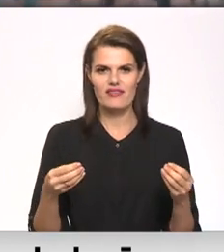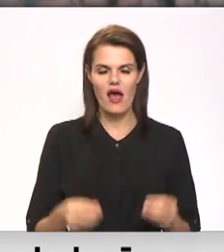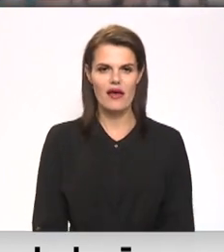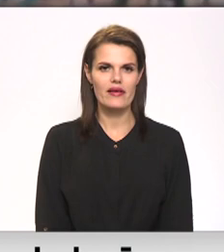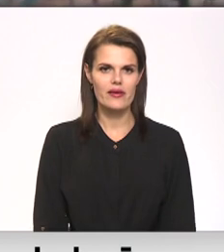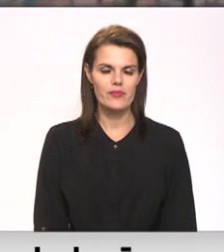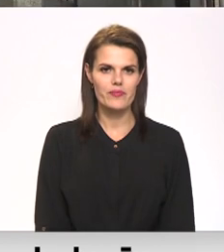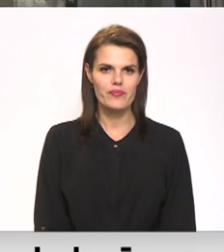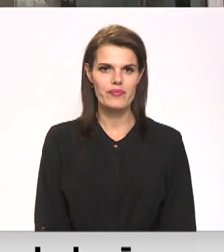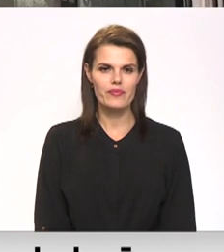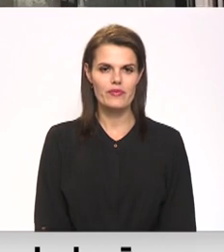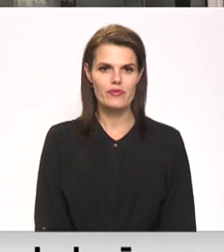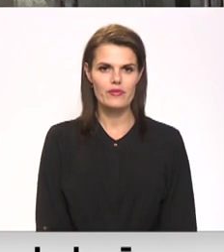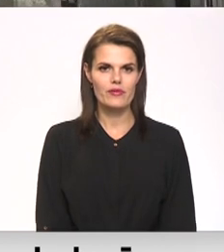Freidenfelds.